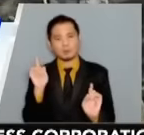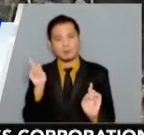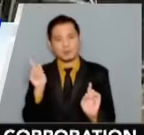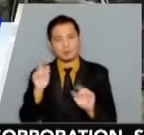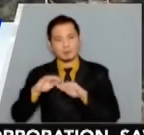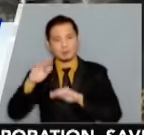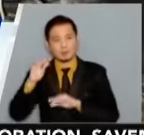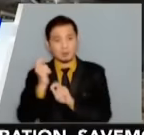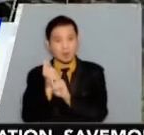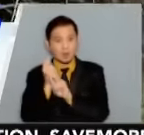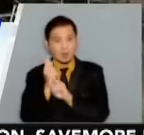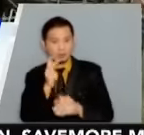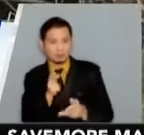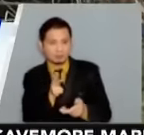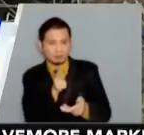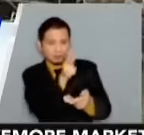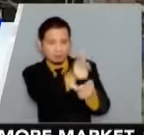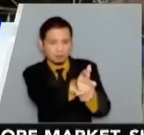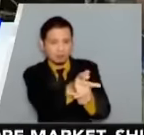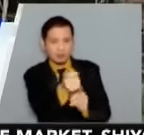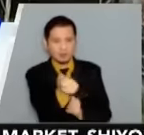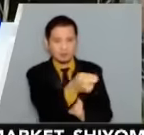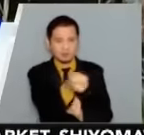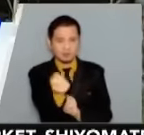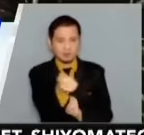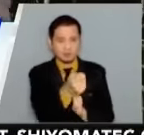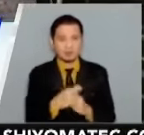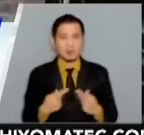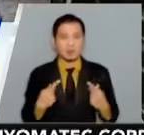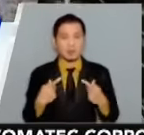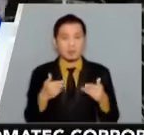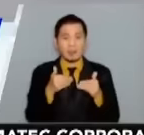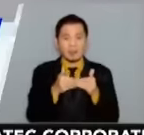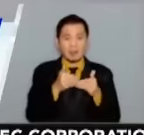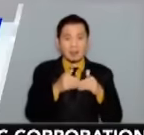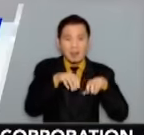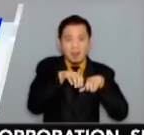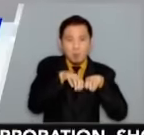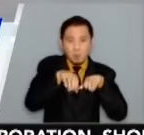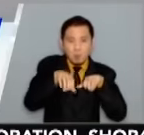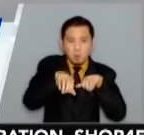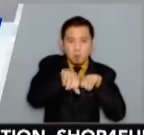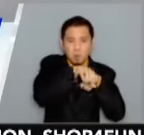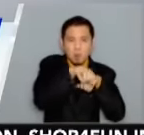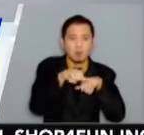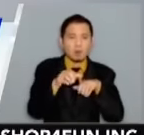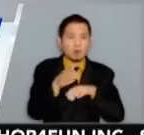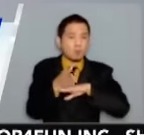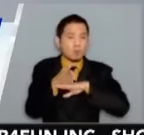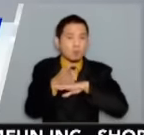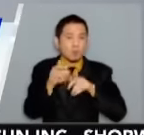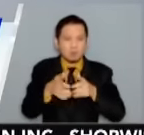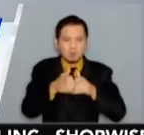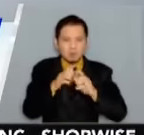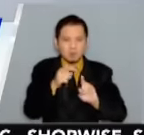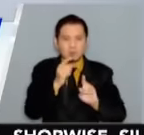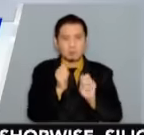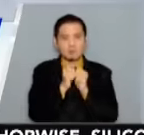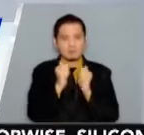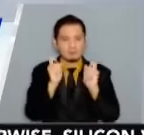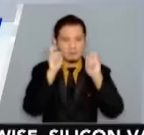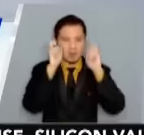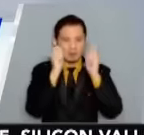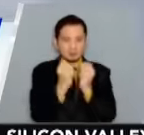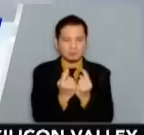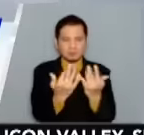kinilang rumisponde. Magkakadikit na bahay na gawa sa light materials ang mabilis na natupo. Iniimsigan pa ng Bureau of Fire Protection